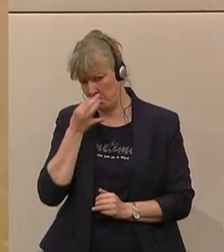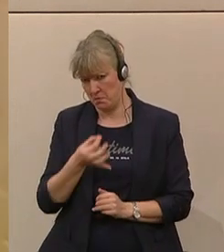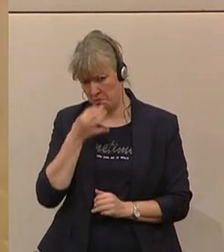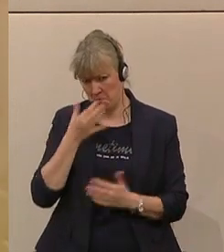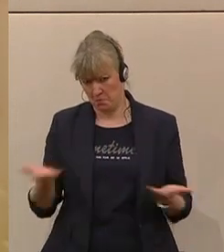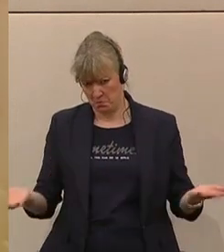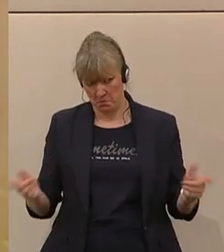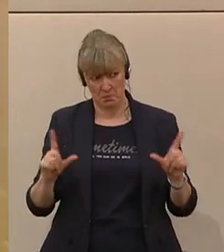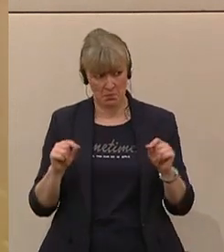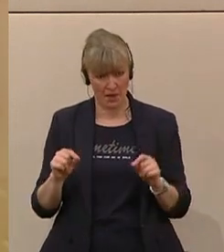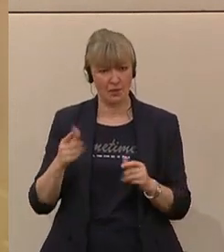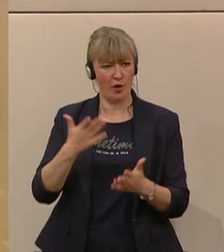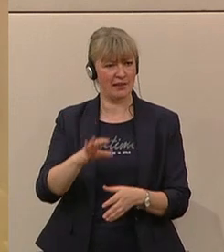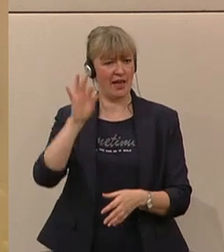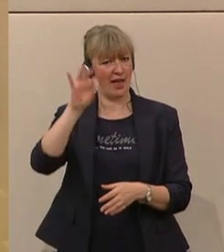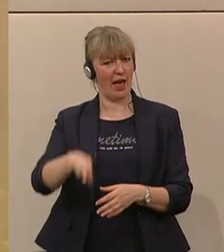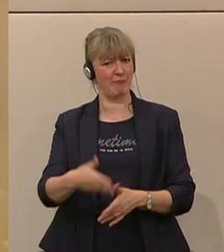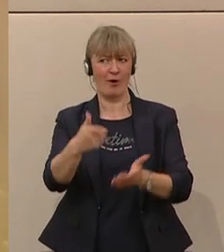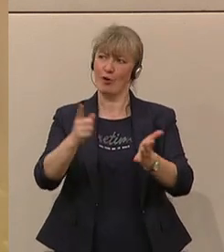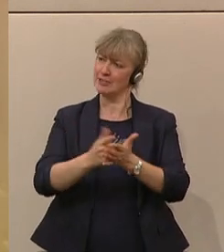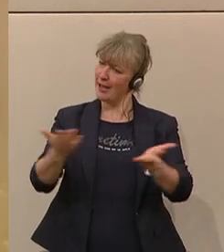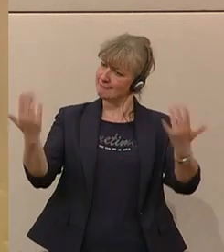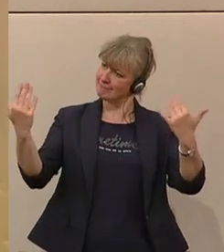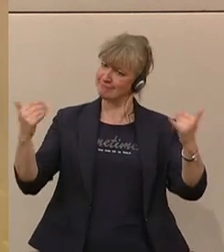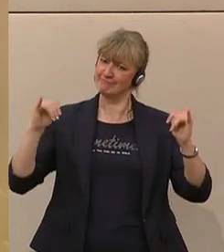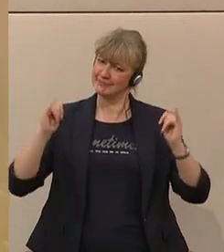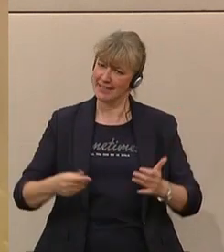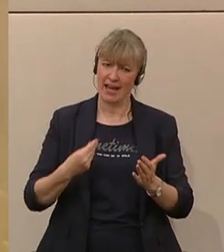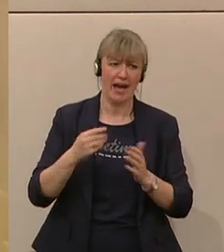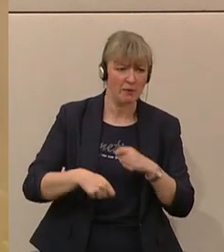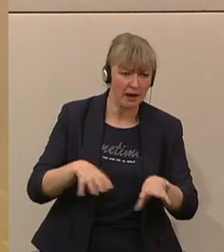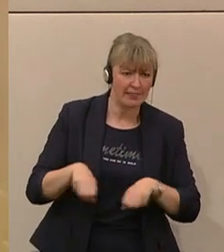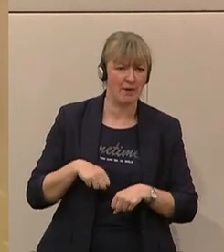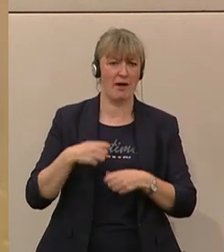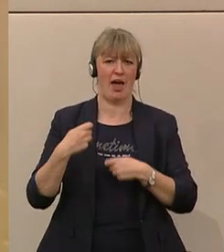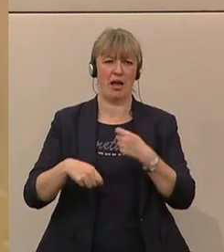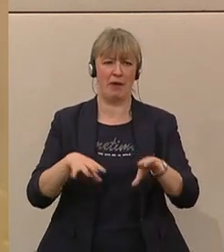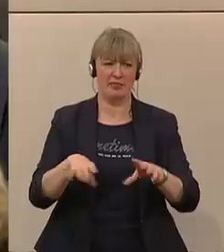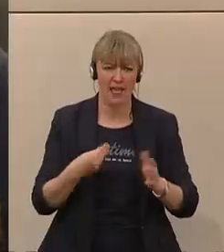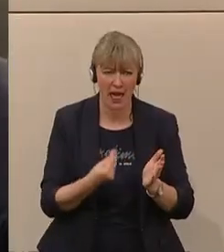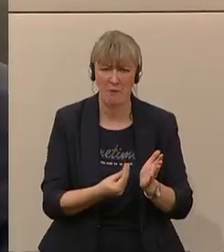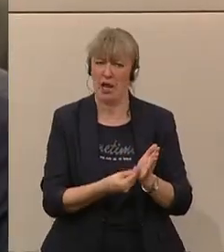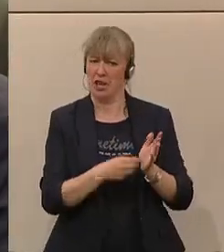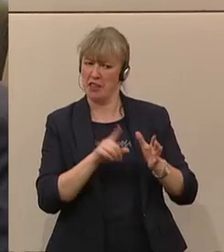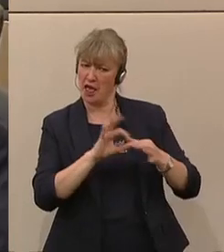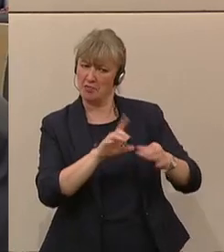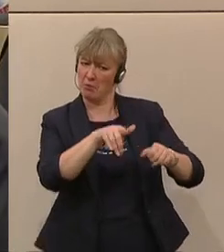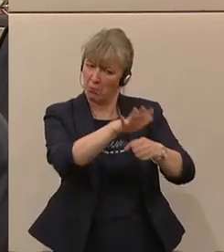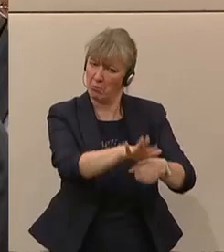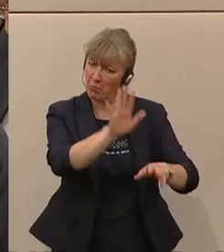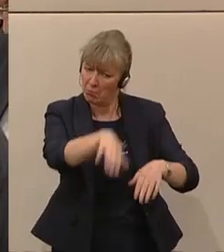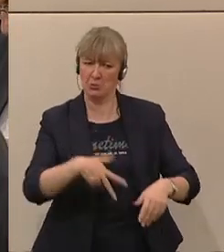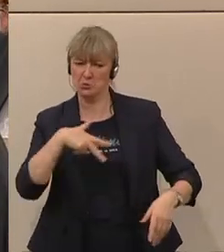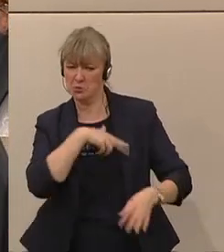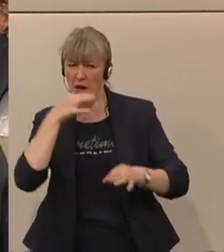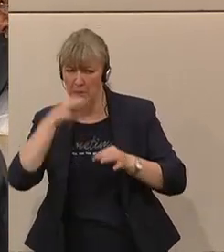der Freiheitlichen Partei auf Kosten der Arbeitnehmer und Arbeitnehmerinnen, Sozialbetrug zu organisieren. Was